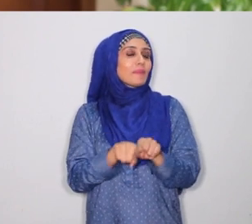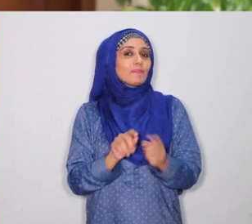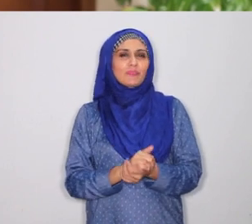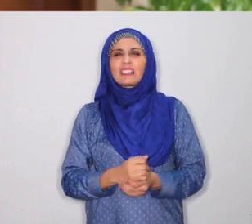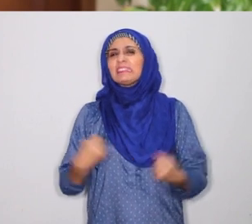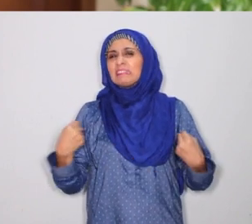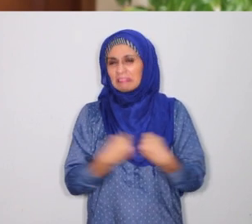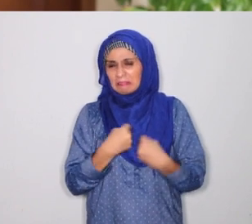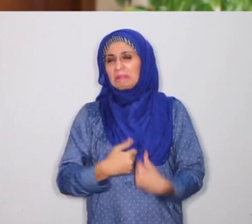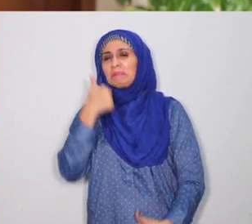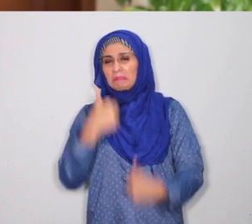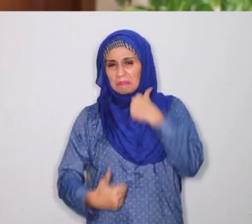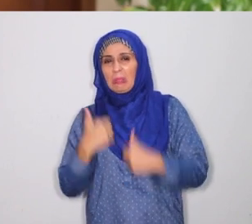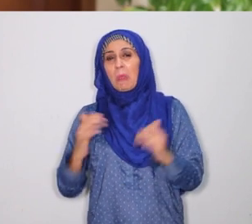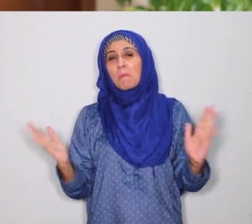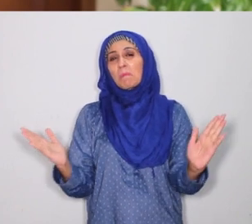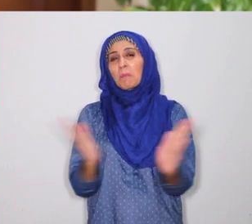हमेशा खराब ही होता है।